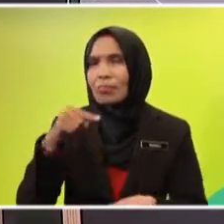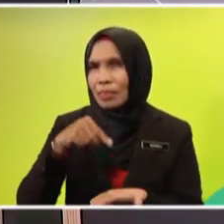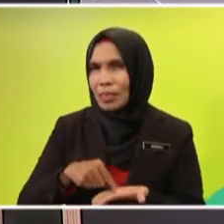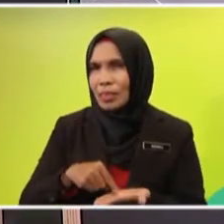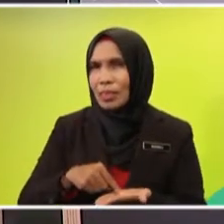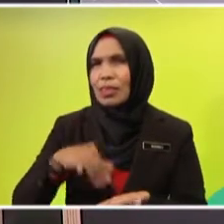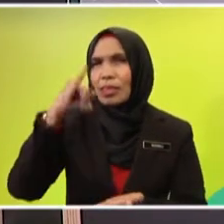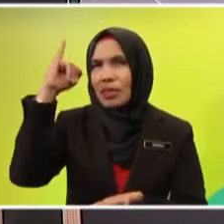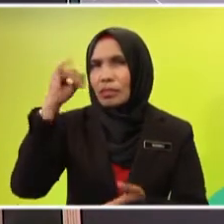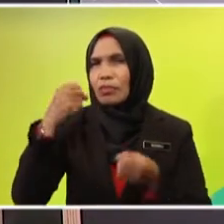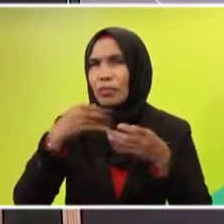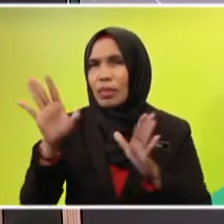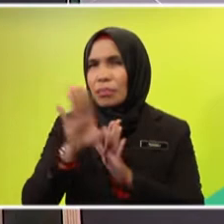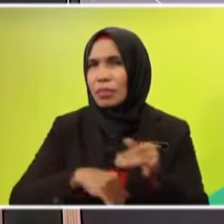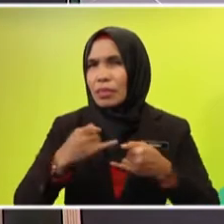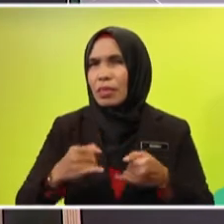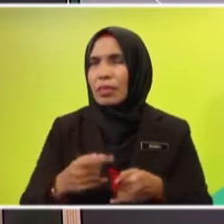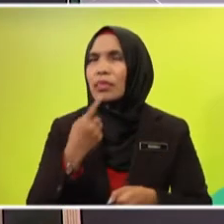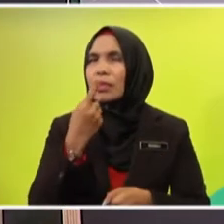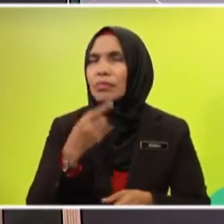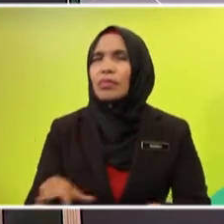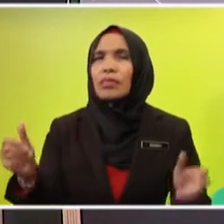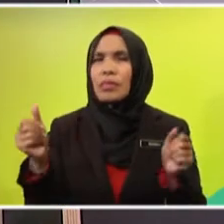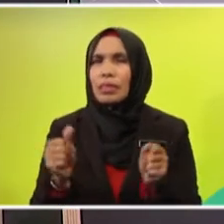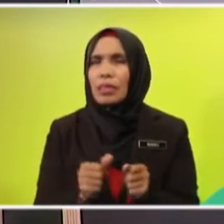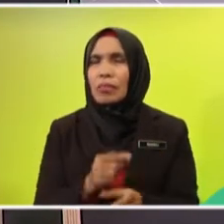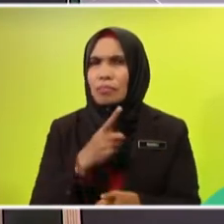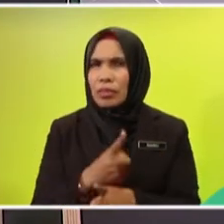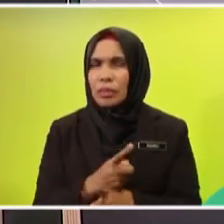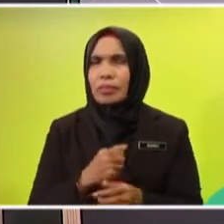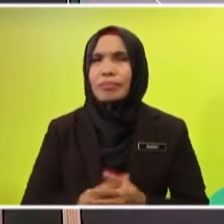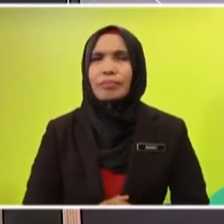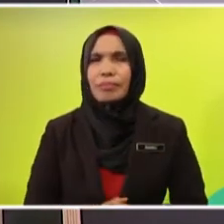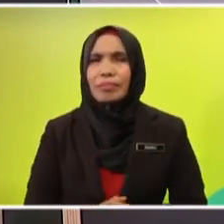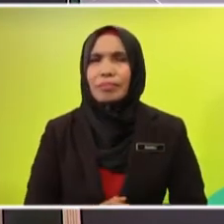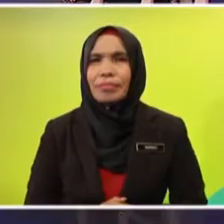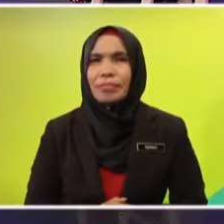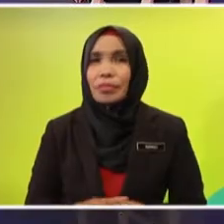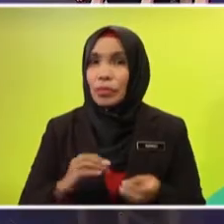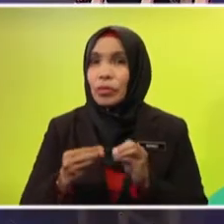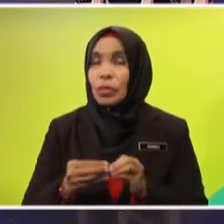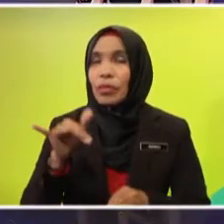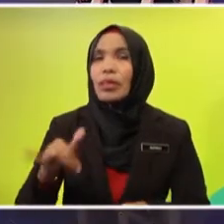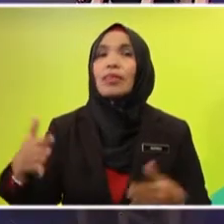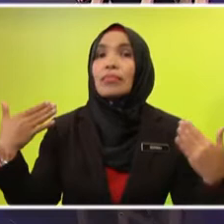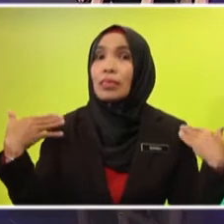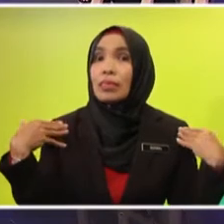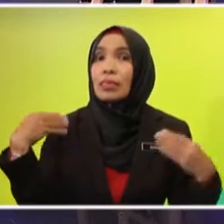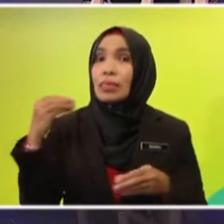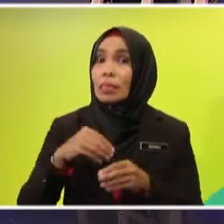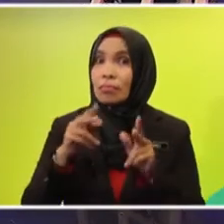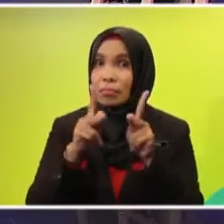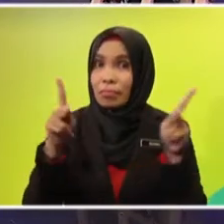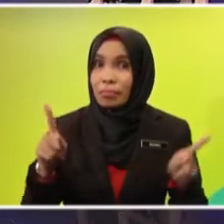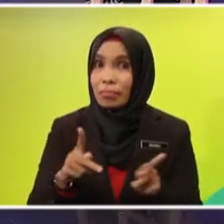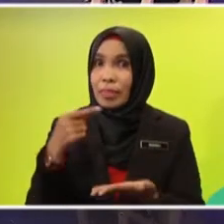dah berjaya sebut dengan betul oke dengan tepat nomor-nomornya ada pada saat ini Baiklah sego